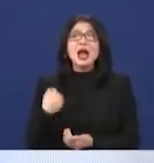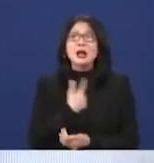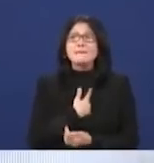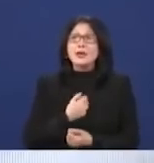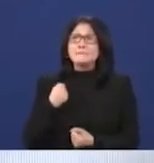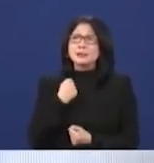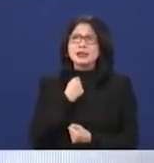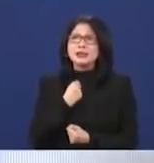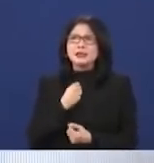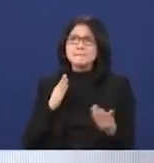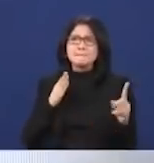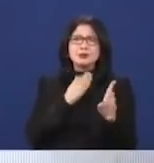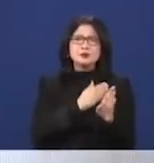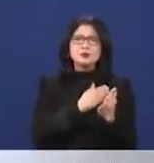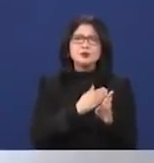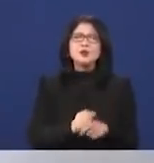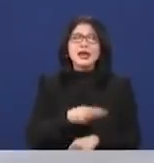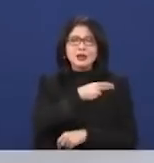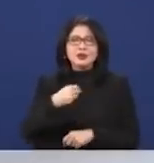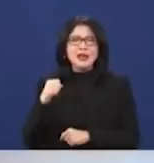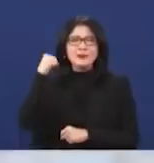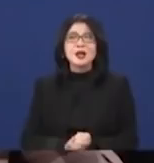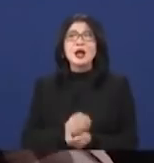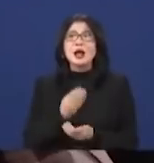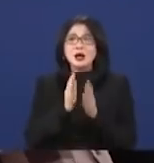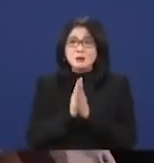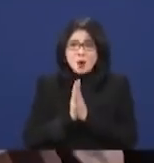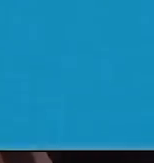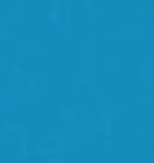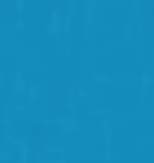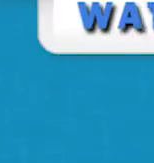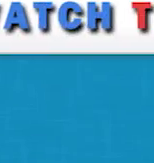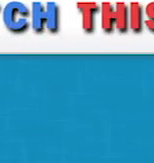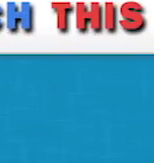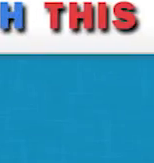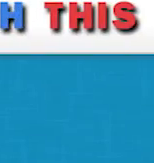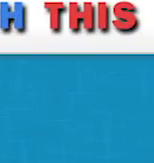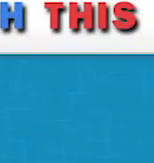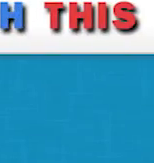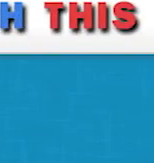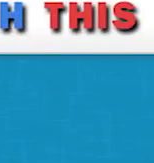bertekad menuju Indonesia menang. Baik, Bapak, terima kasih. Bapak Prabowo Subianto.